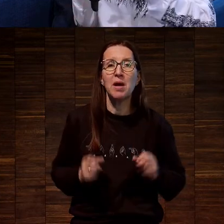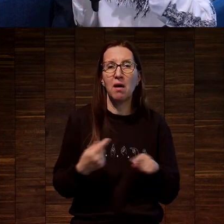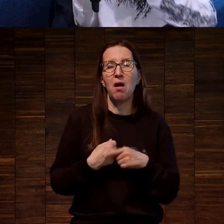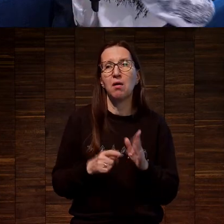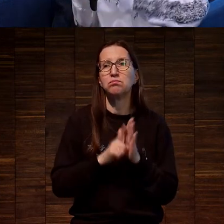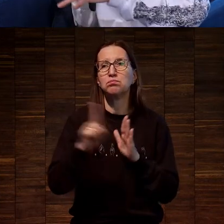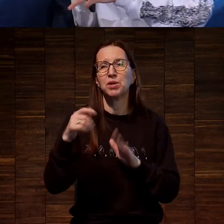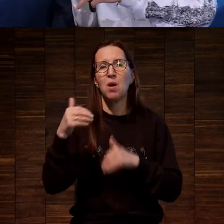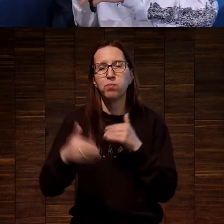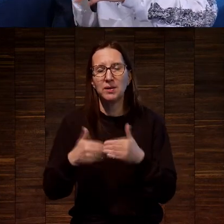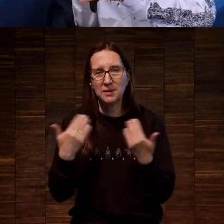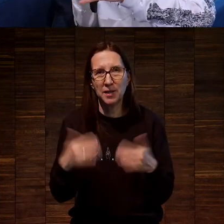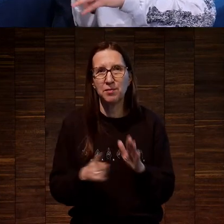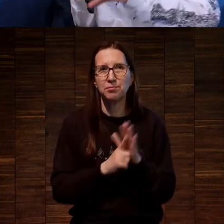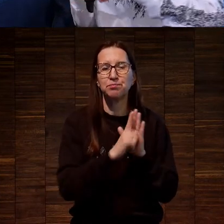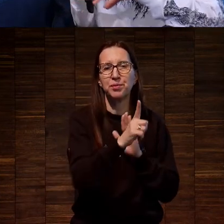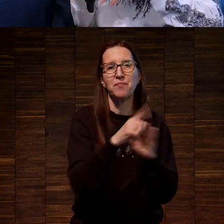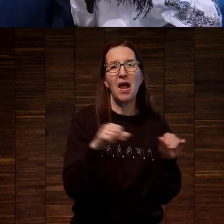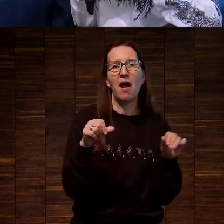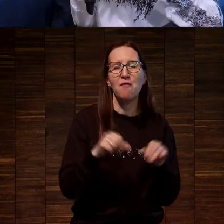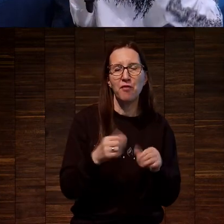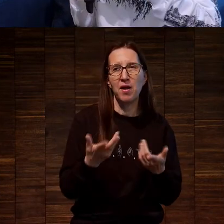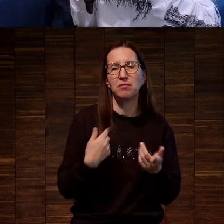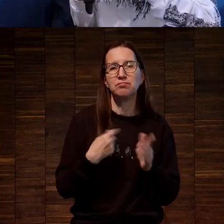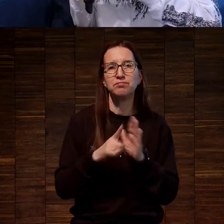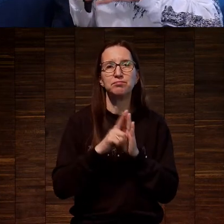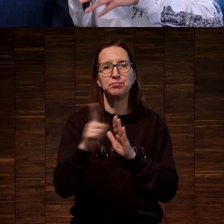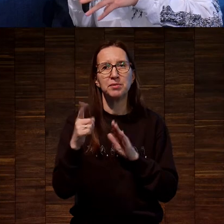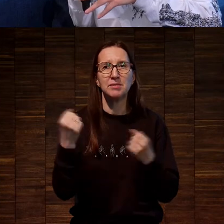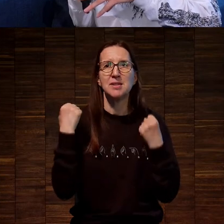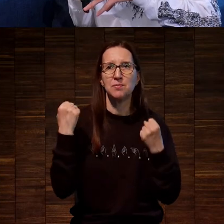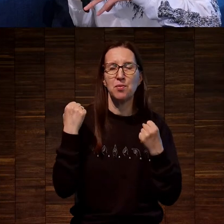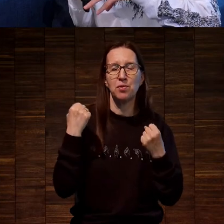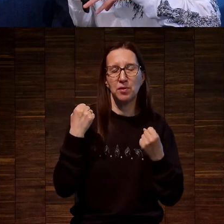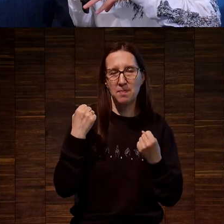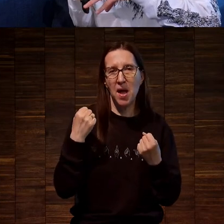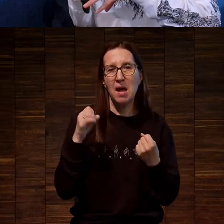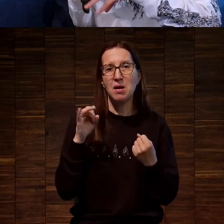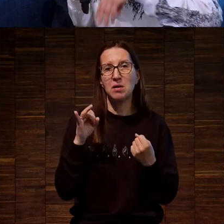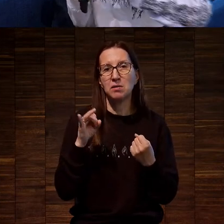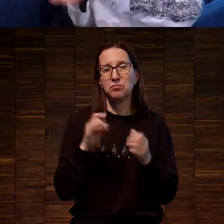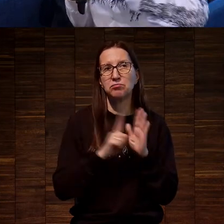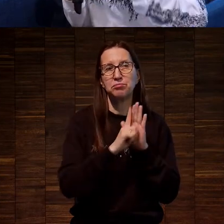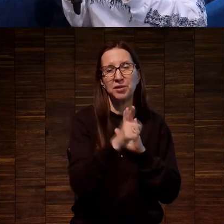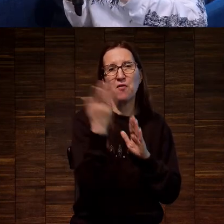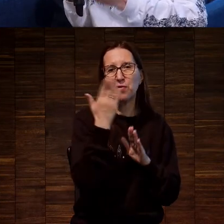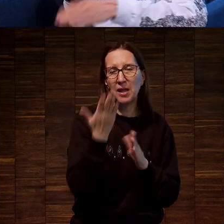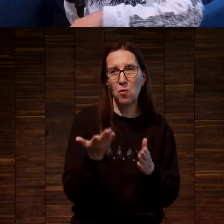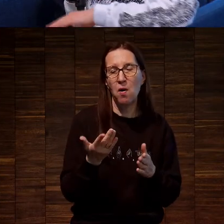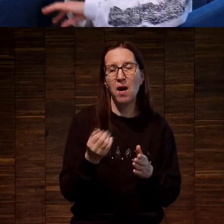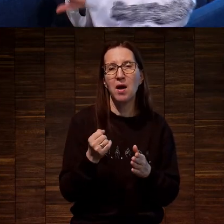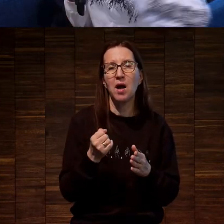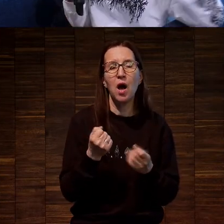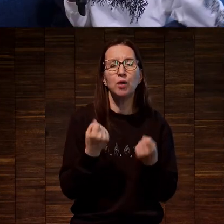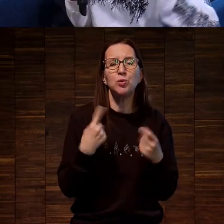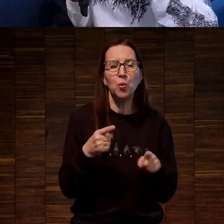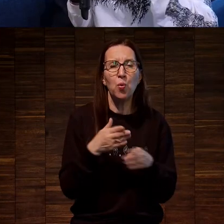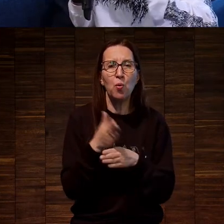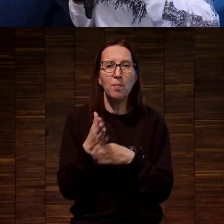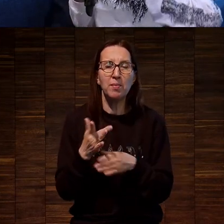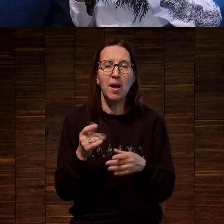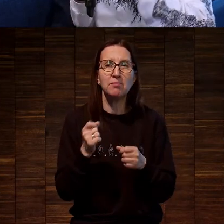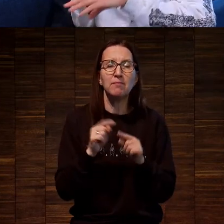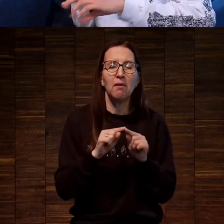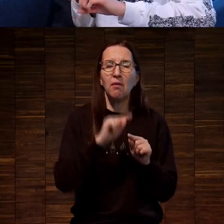бассейн, спортплощадку, прогуляться. Вот, и мы за их рамки редко выходим, там в театр или по